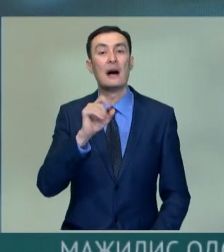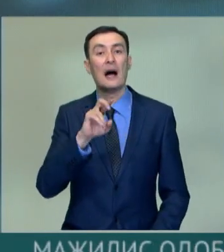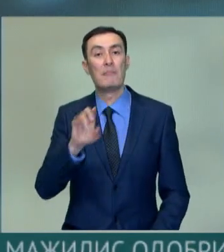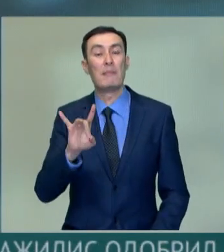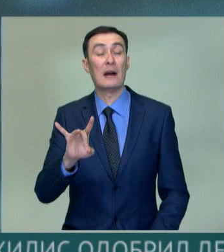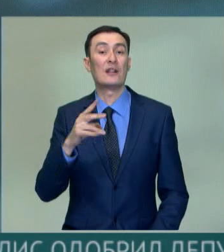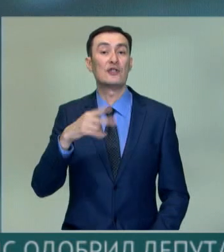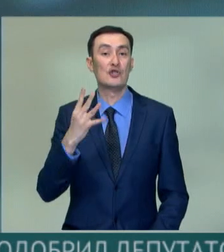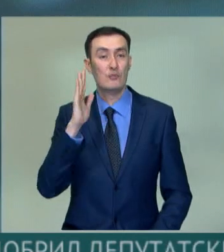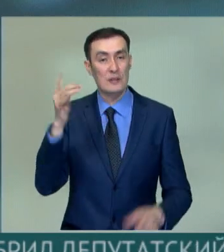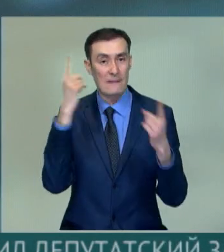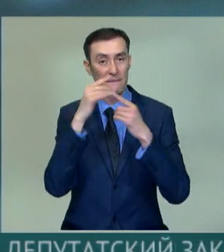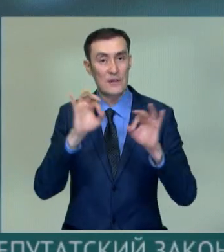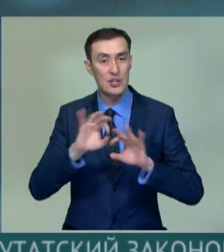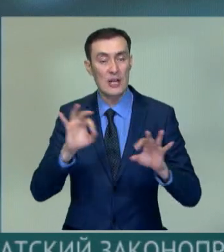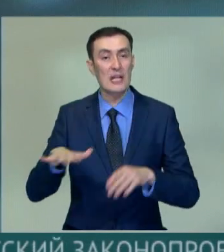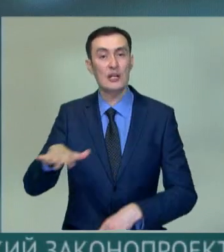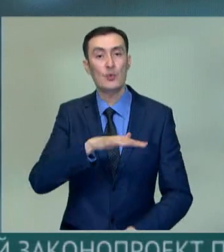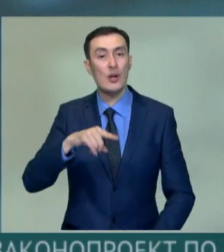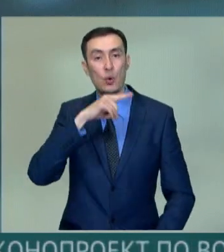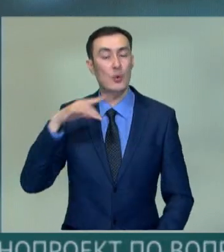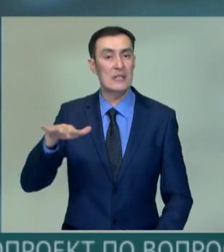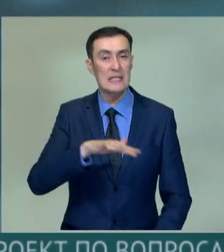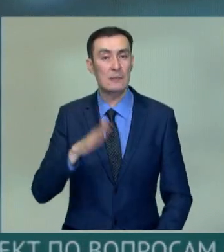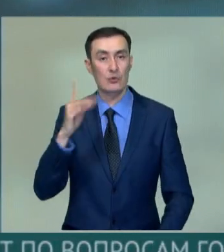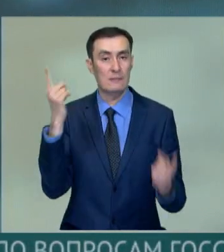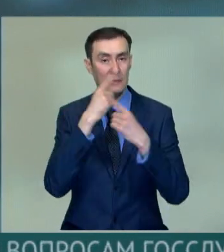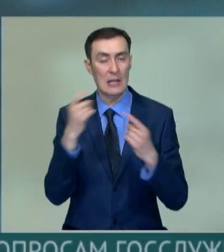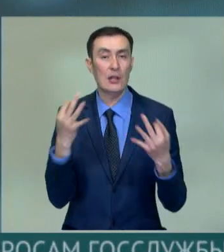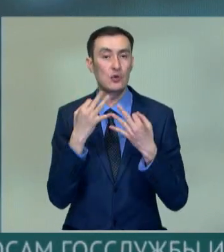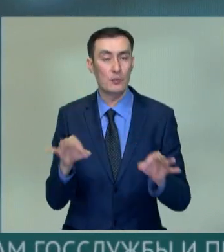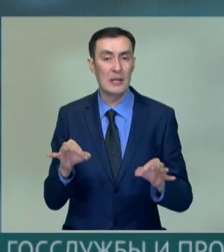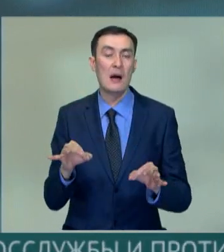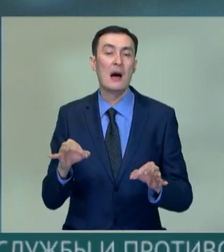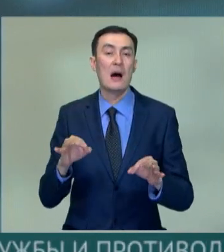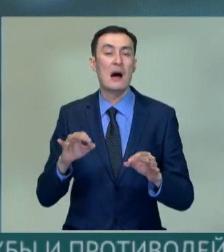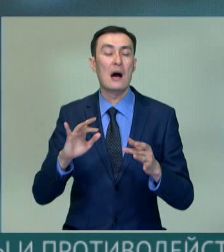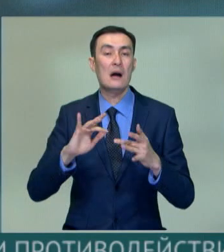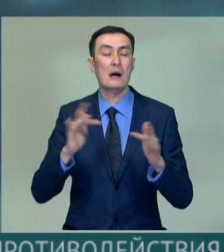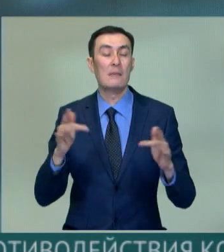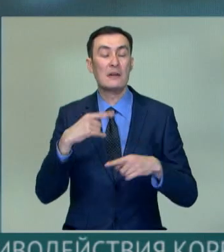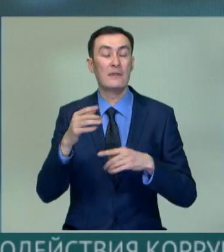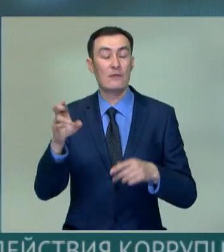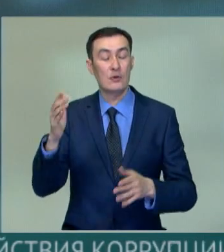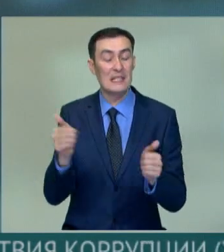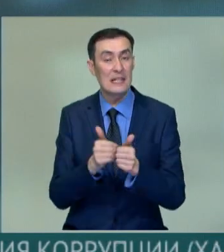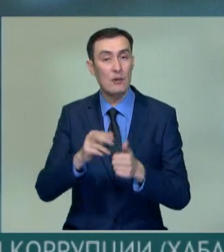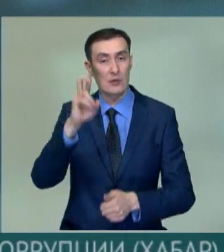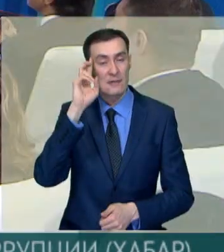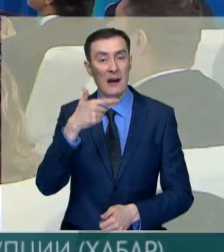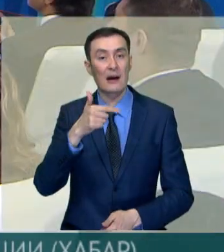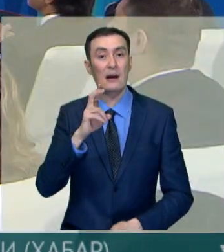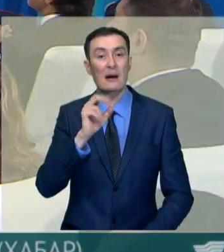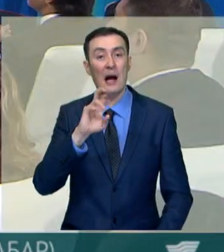этого года будут вещать на территории Российской Федерации. Сигнал теперь доступен для всех кабельных операторов соседней страны. Этому